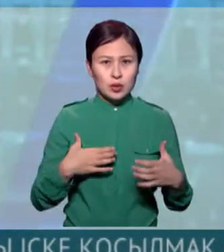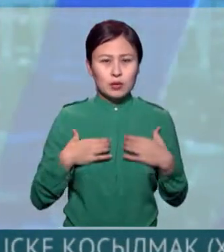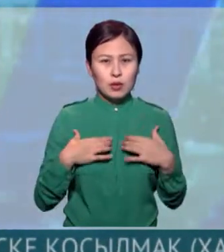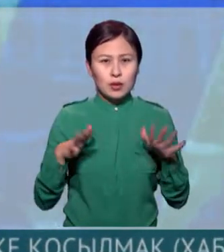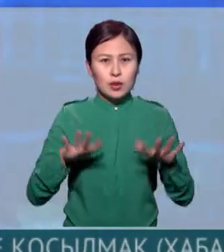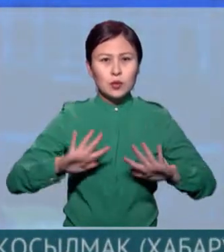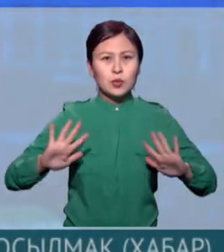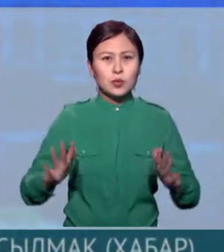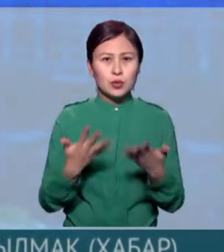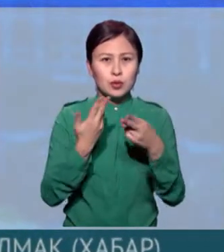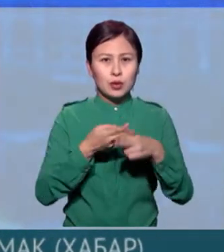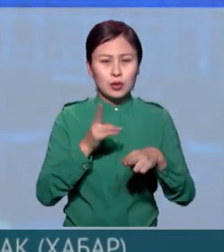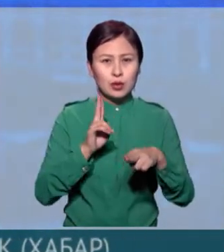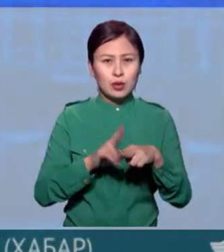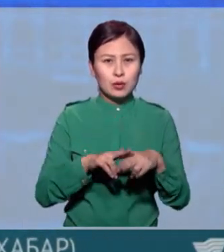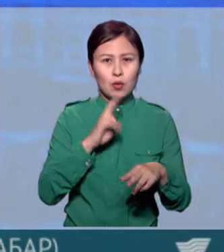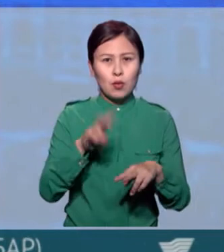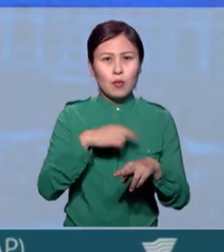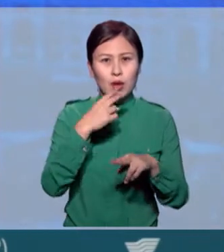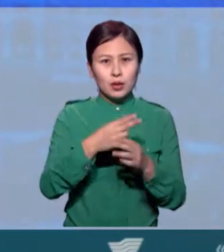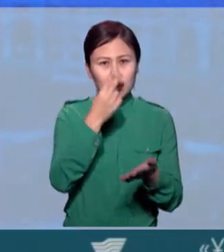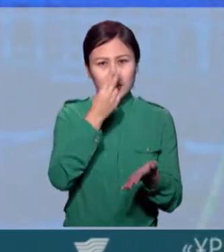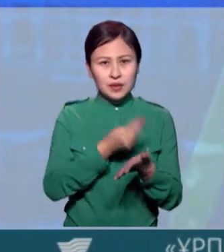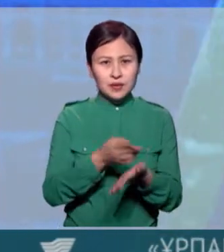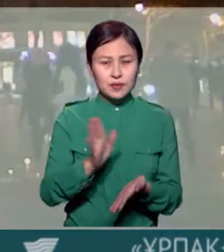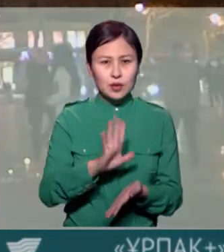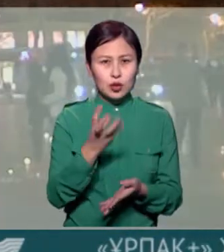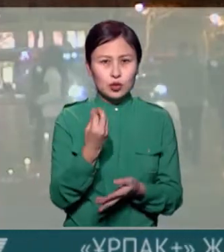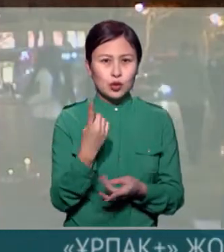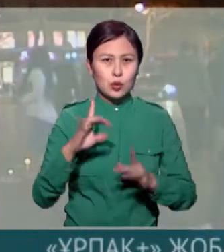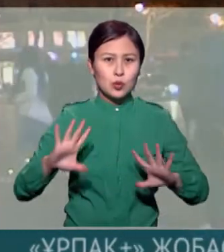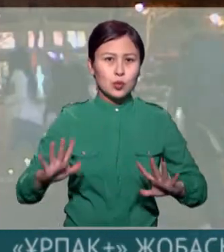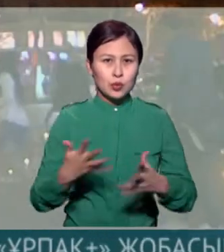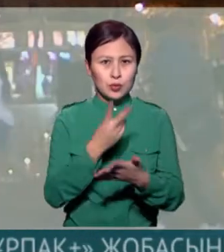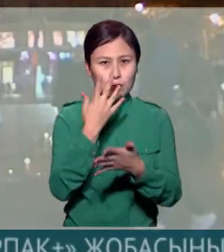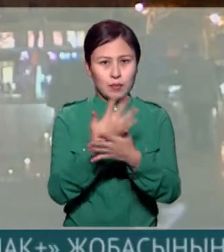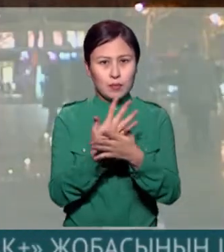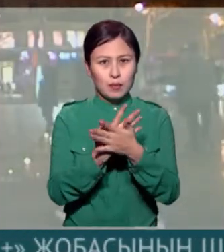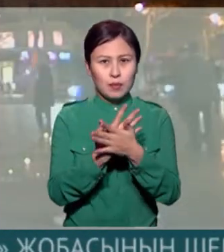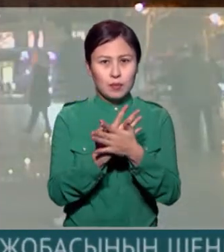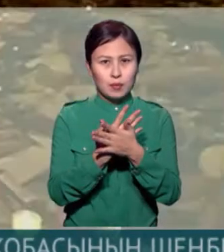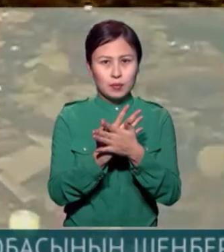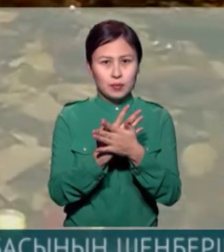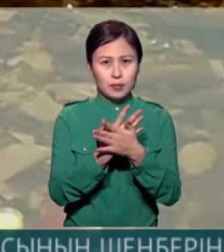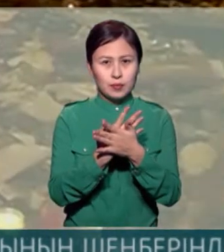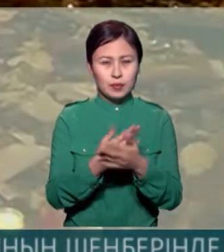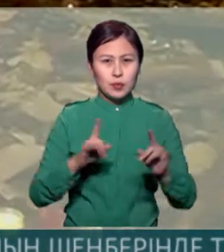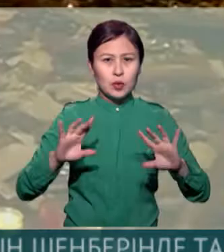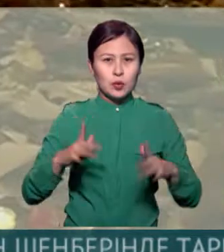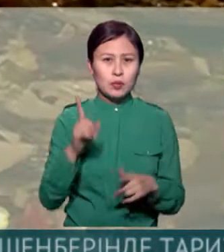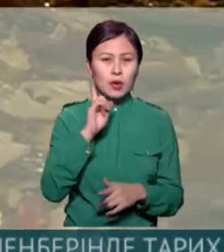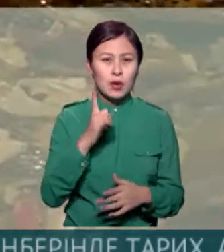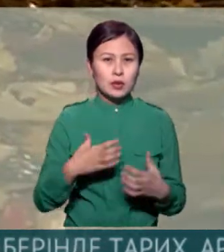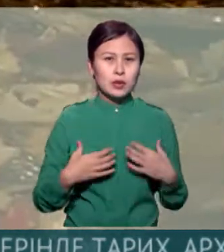қорқыныш сіңіп қалғандар, шалынып құлағандарға да қарамаған. Сәл болғанда тағы бір апаттың көрінісі табатыны анық еді. Абырой